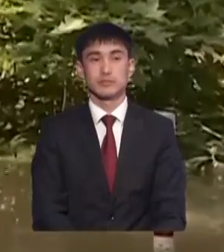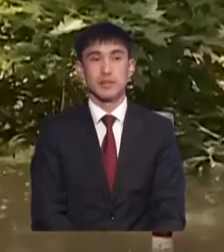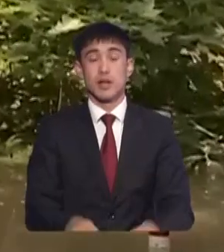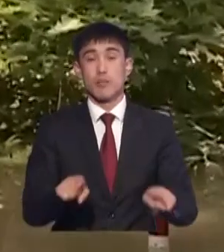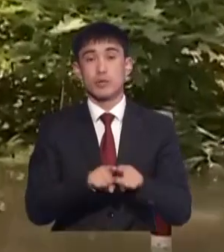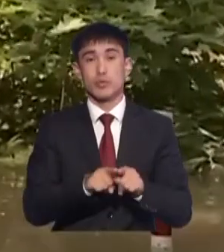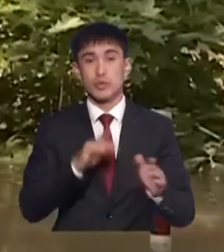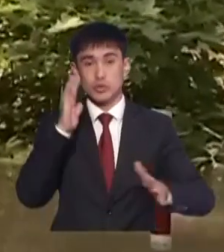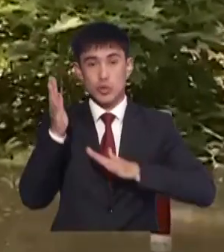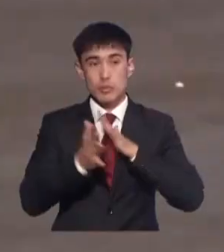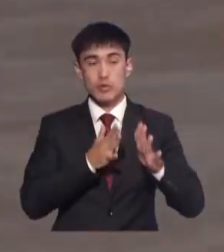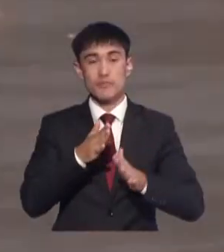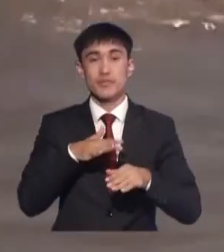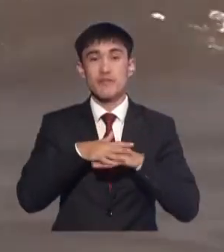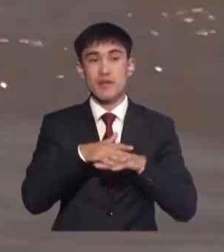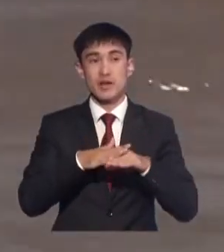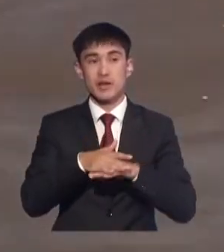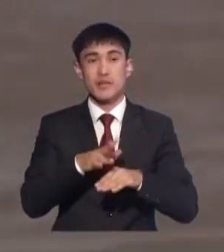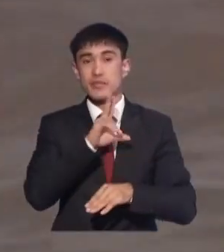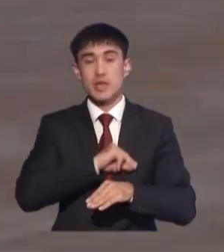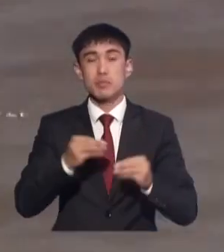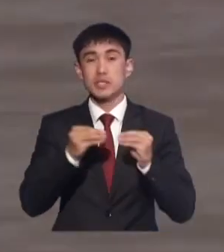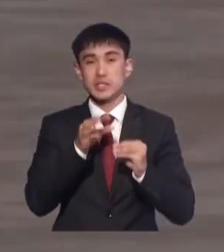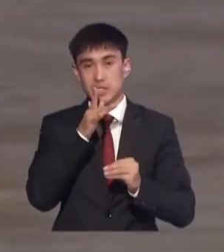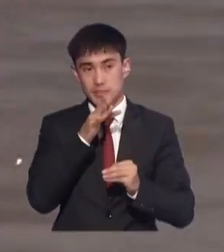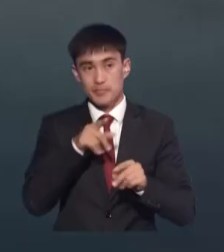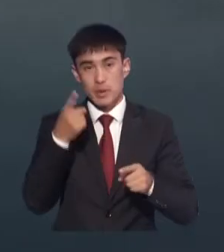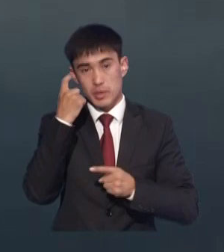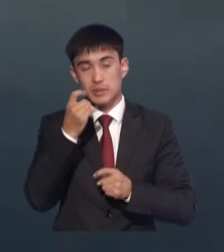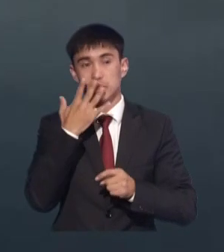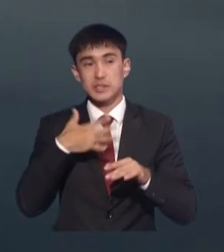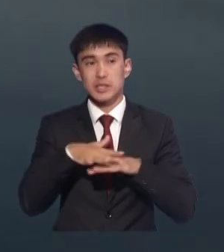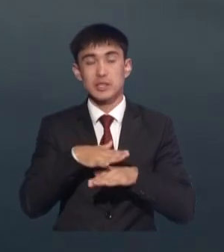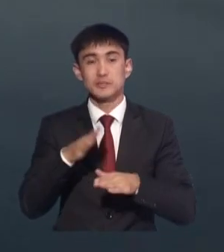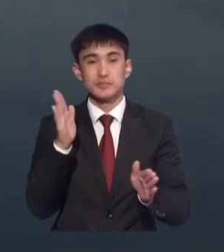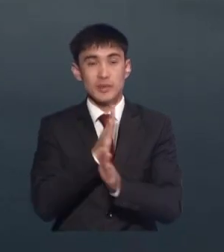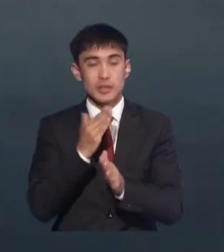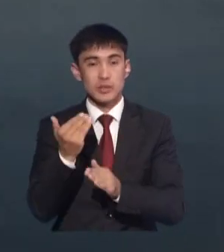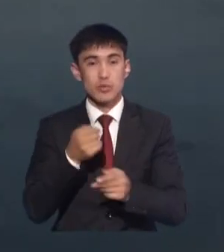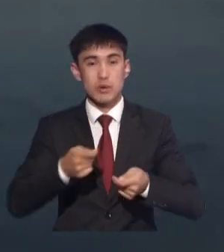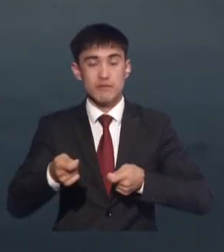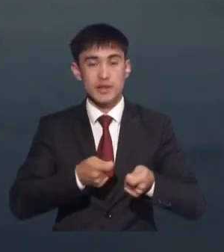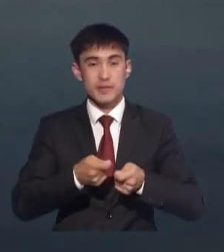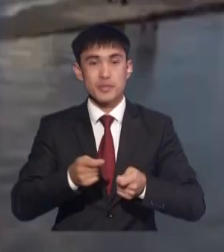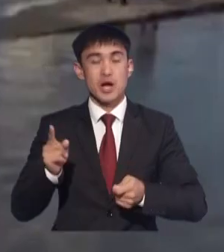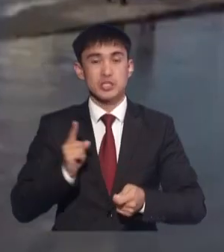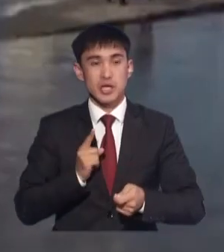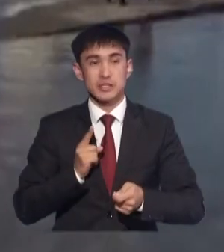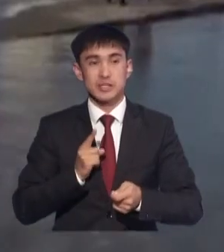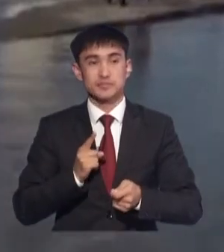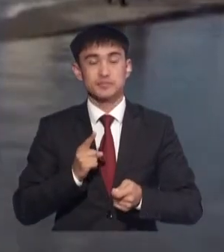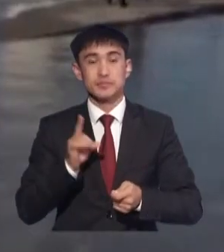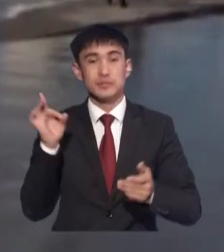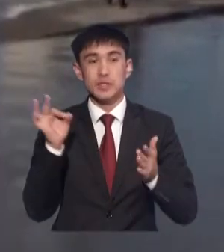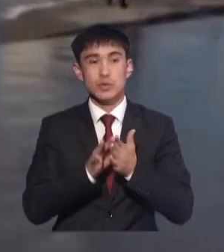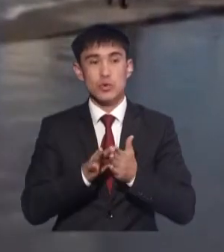Подобный штормовой прилив в Венгрии не наблюдали более 10 лет. По данным Национального гидрологического управления, ожидается почти